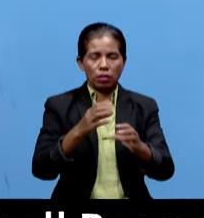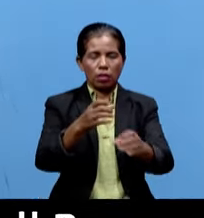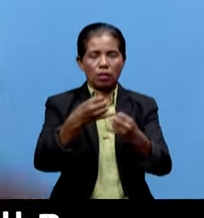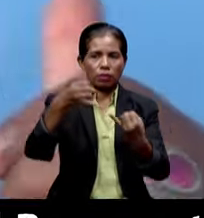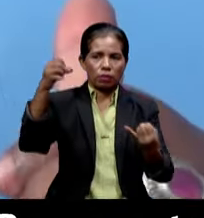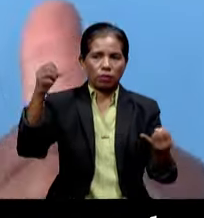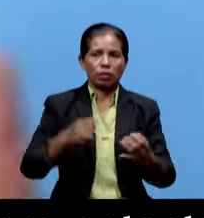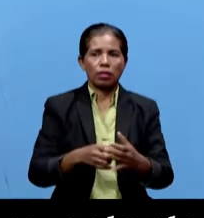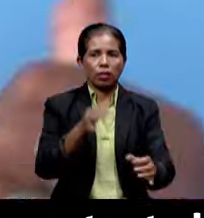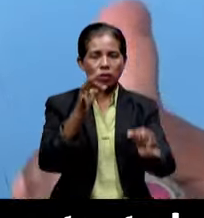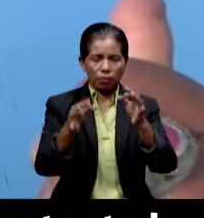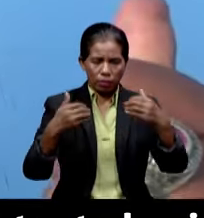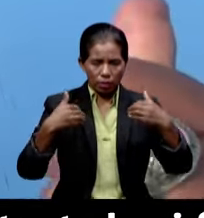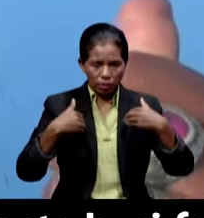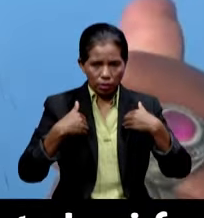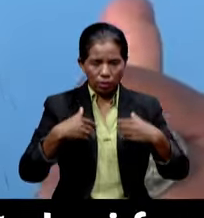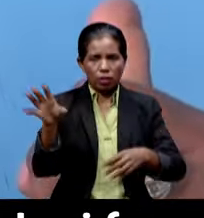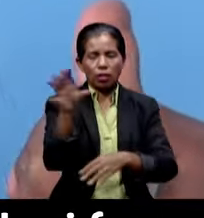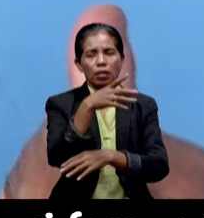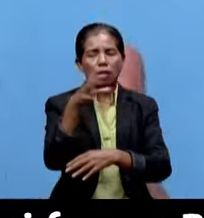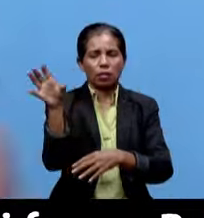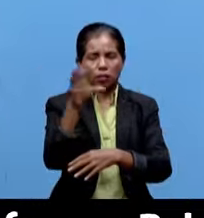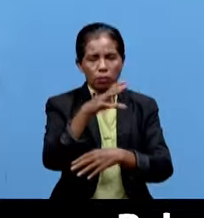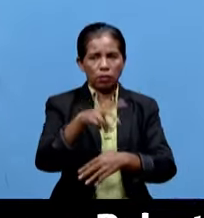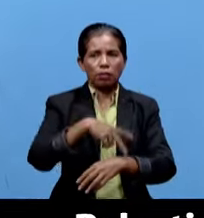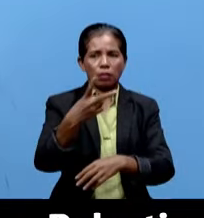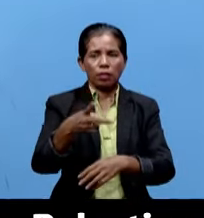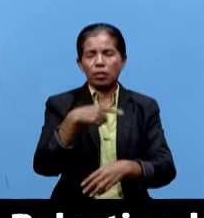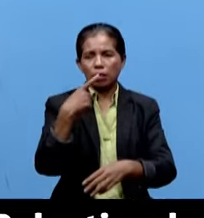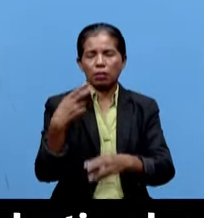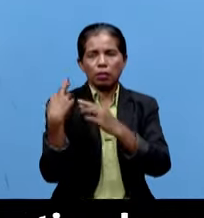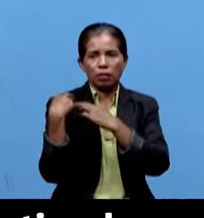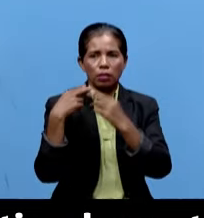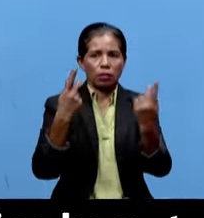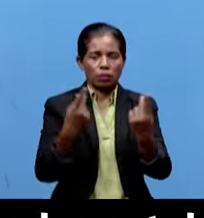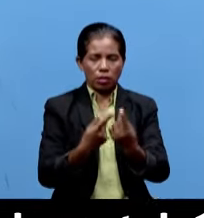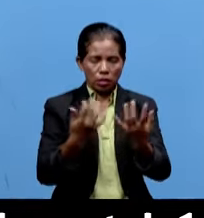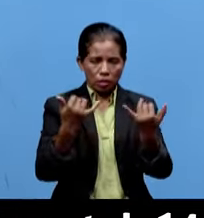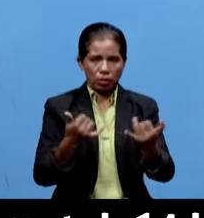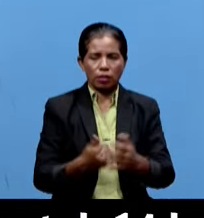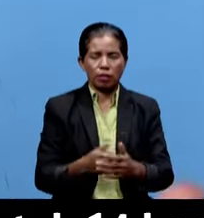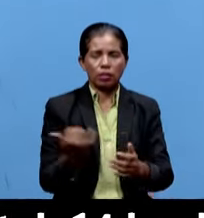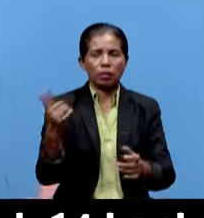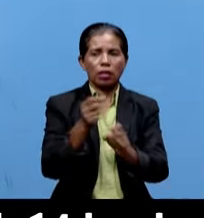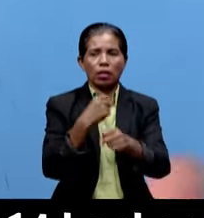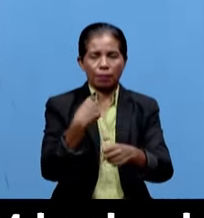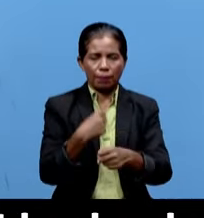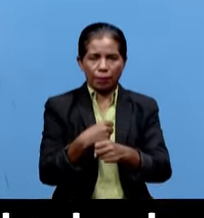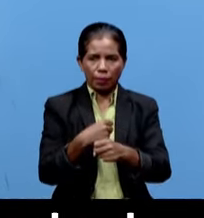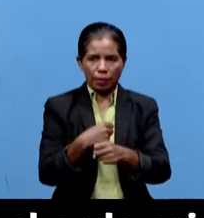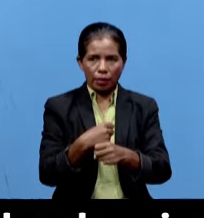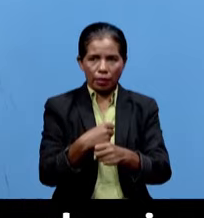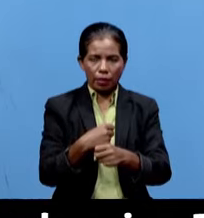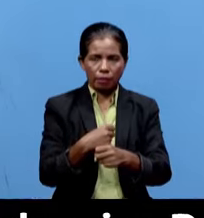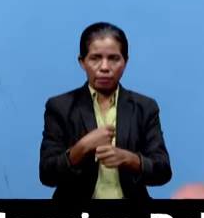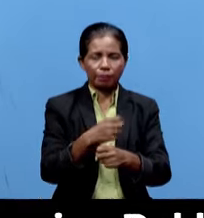bana. Se kari diwi hau botruma, ane mo maka kontesi botruma ne, ita se mak tangu zame. Ita kumpanya nebe mak awara tatau sira halo kona ba, hesa ibo tira